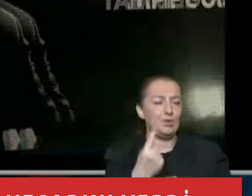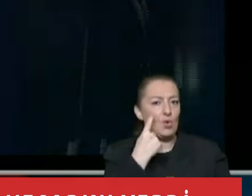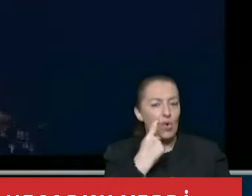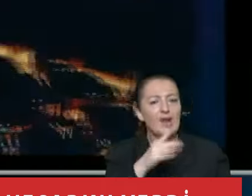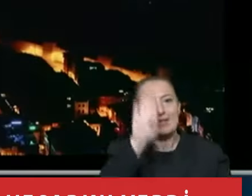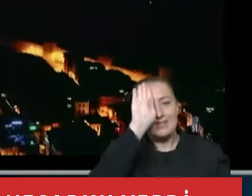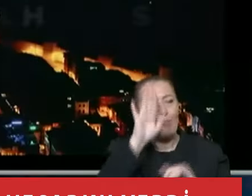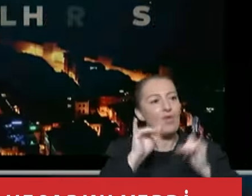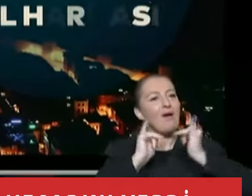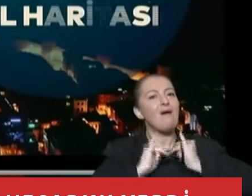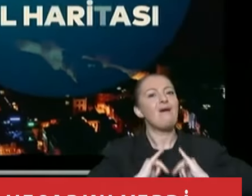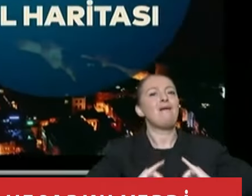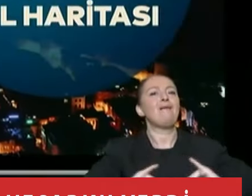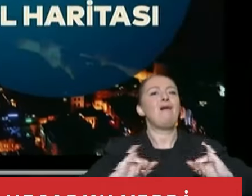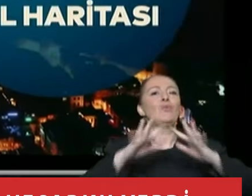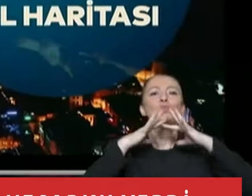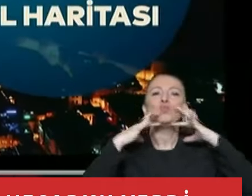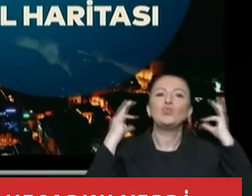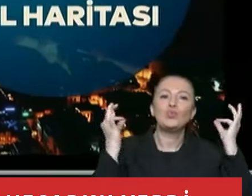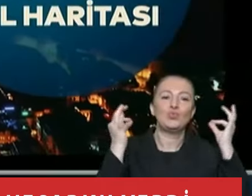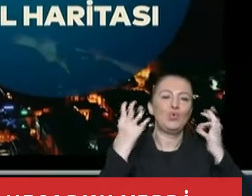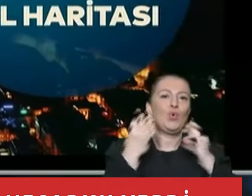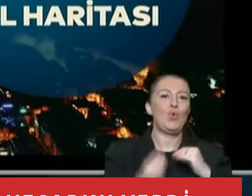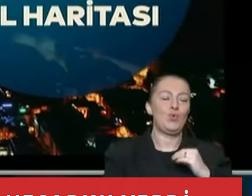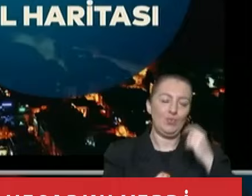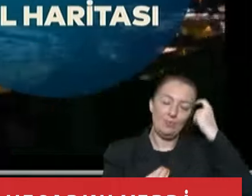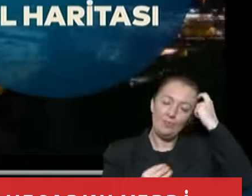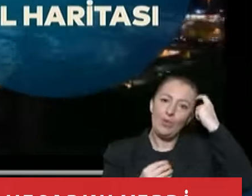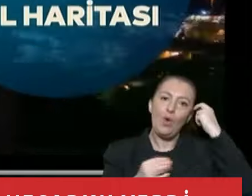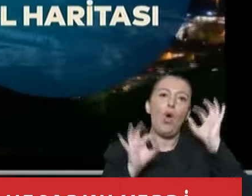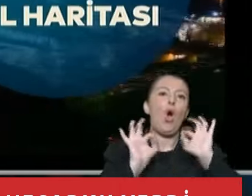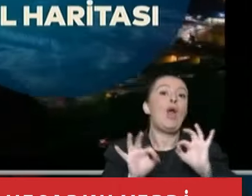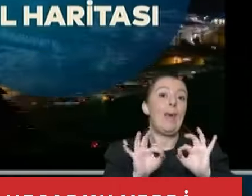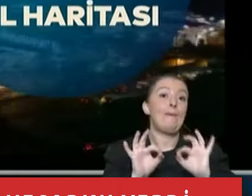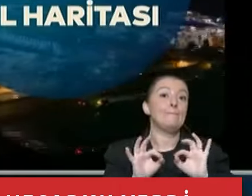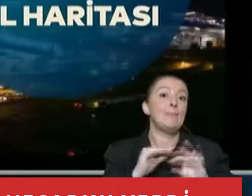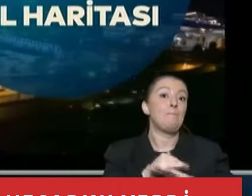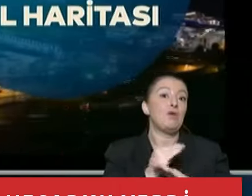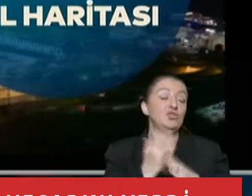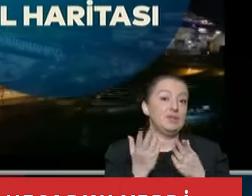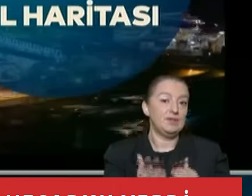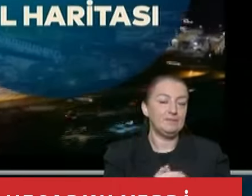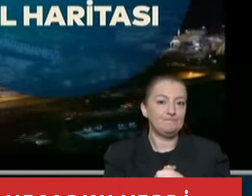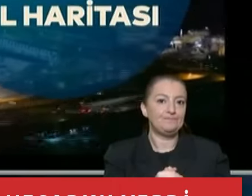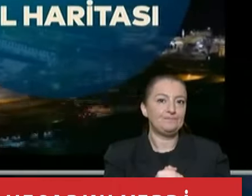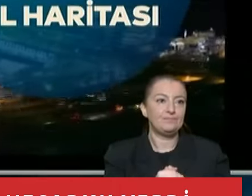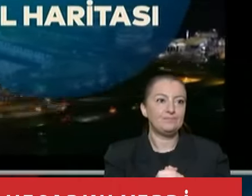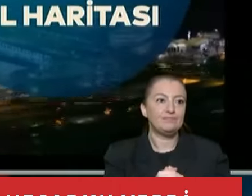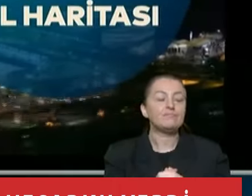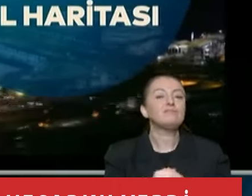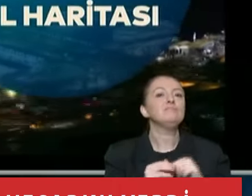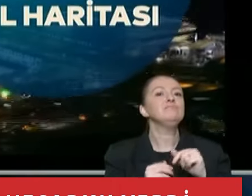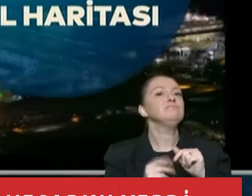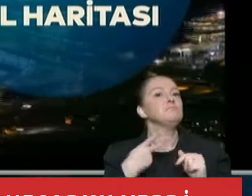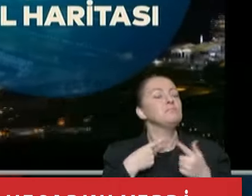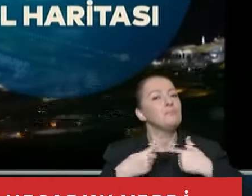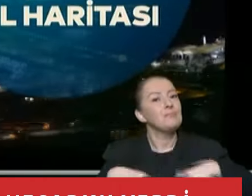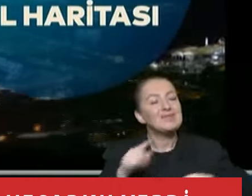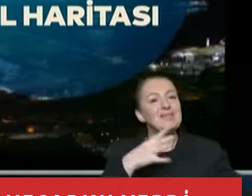refaha mutluluğa kavuşturacak yol haritasının önemli parçalarıdır bu yönde Biz